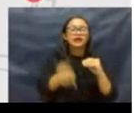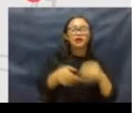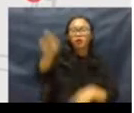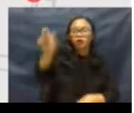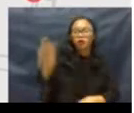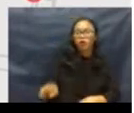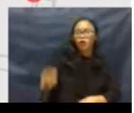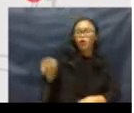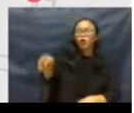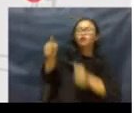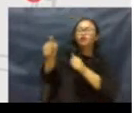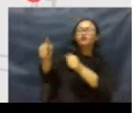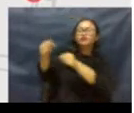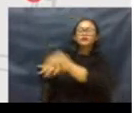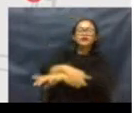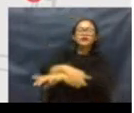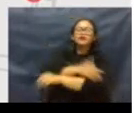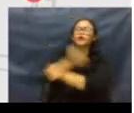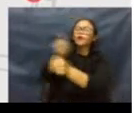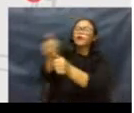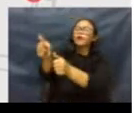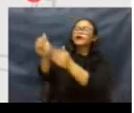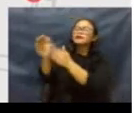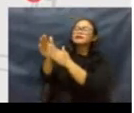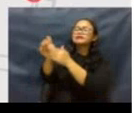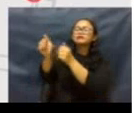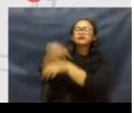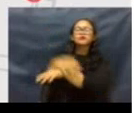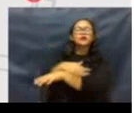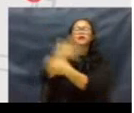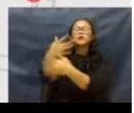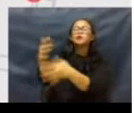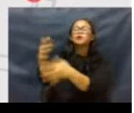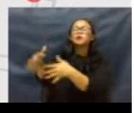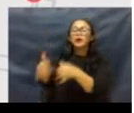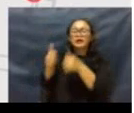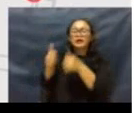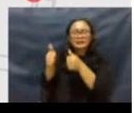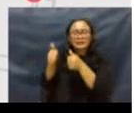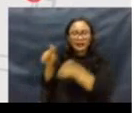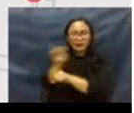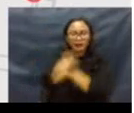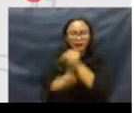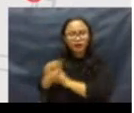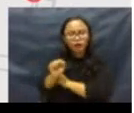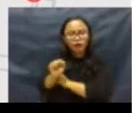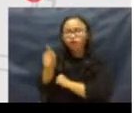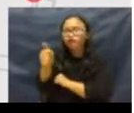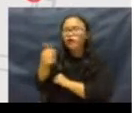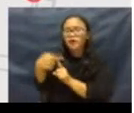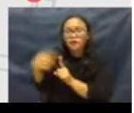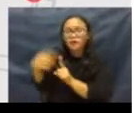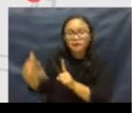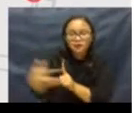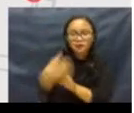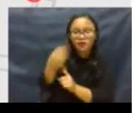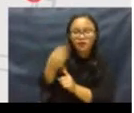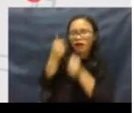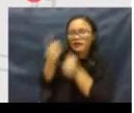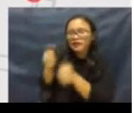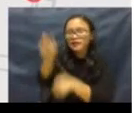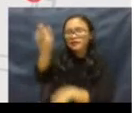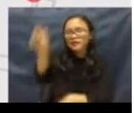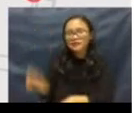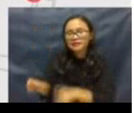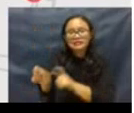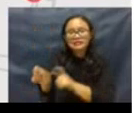Inspirational figure, tokoh yang sangat menginspirasi dalam berbagai kegiatannya dan pencapaiannya. Dia adalah seorang